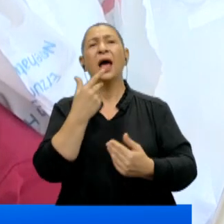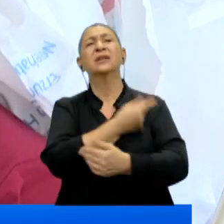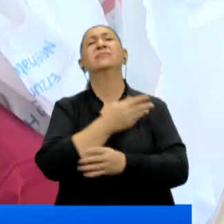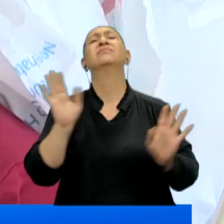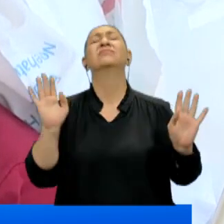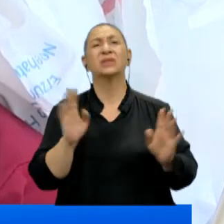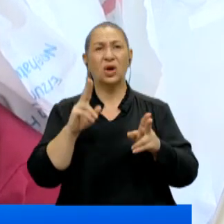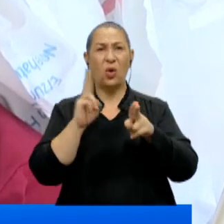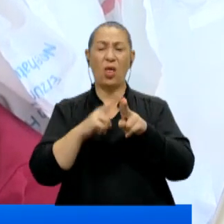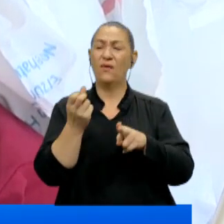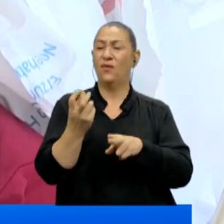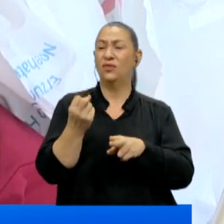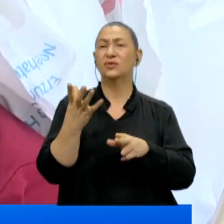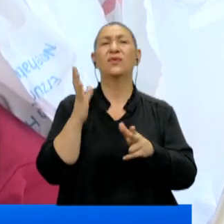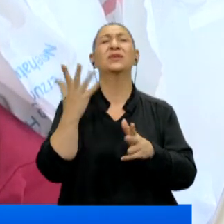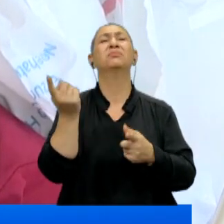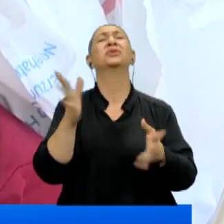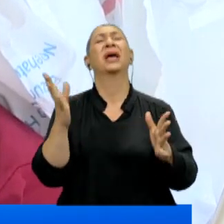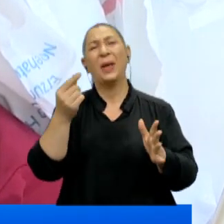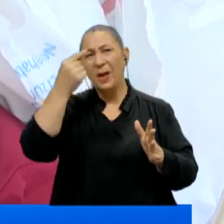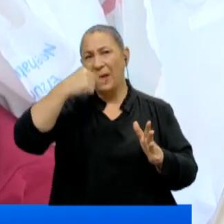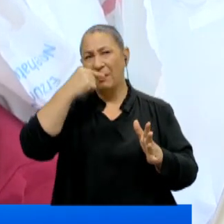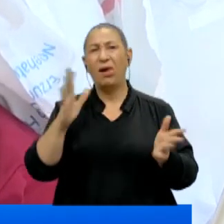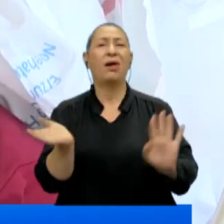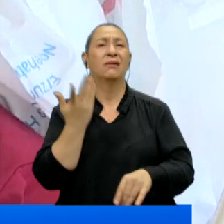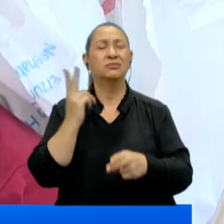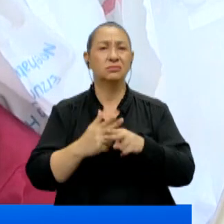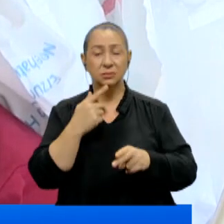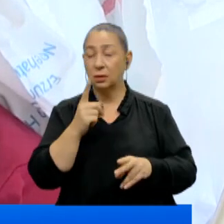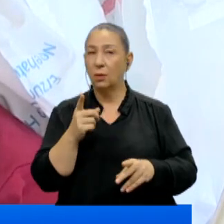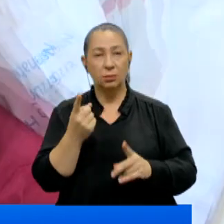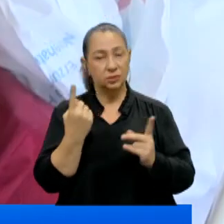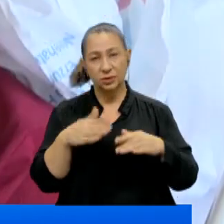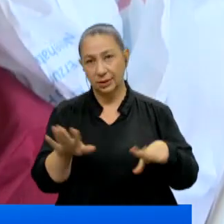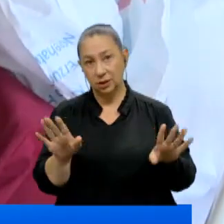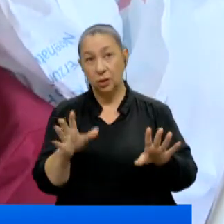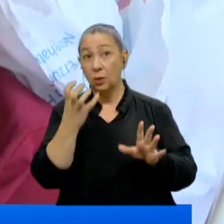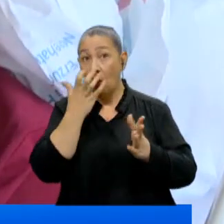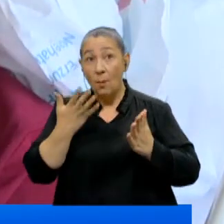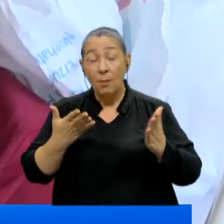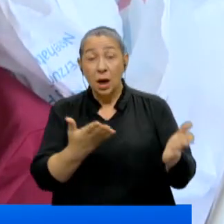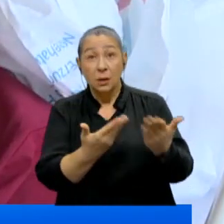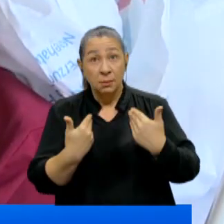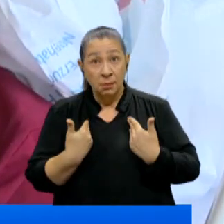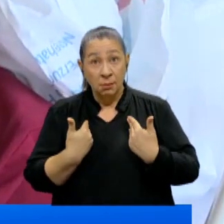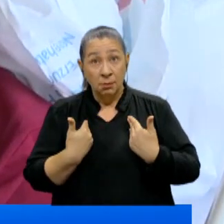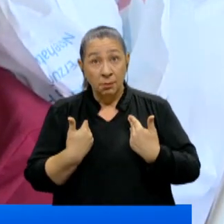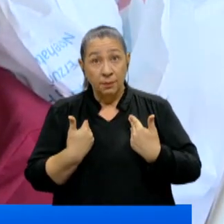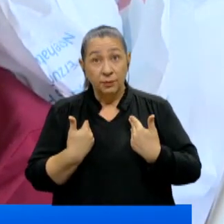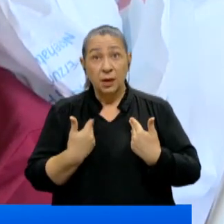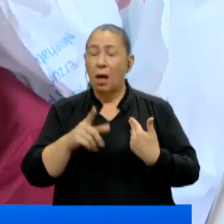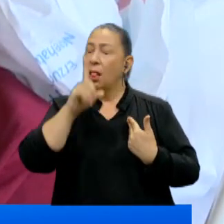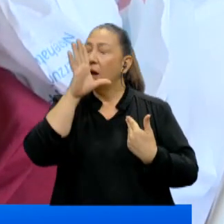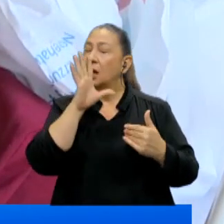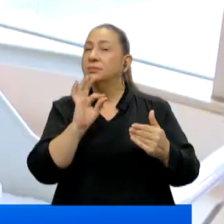olmam ya, Covid fazla bir şey değil, grip gibi bir şey. Ama öyle bir şey değil. Yoğun bakıma düştüm. Allah